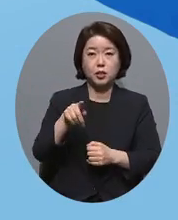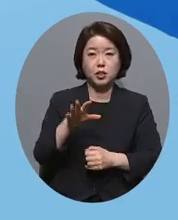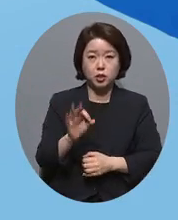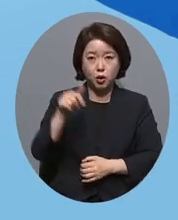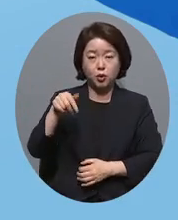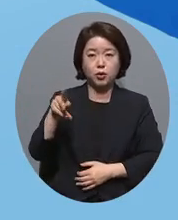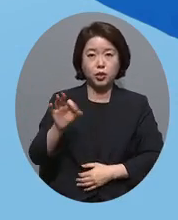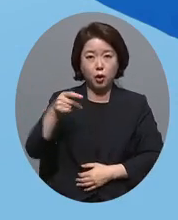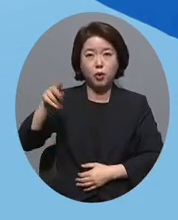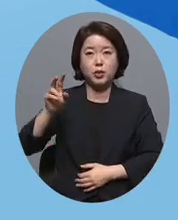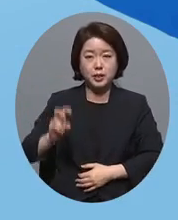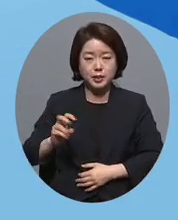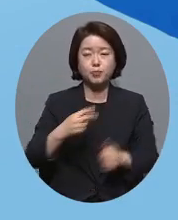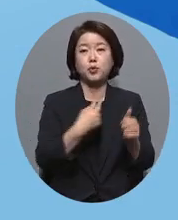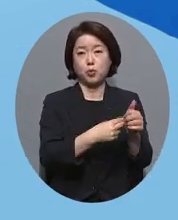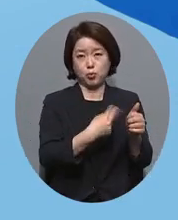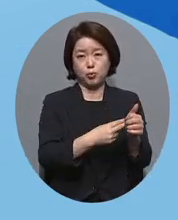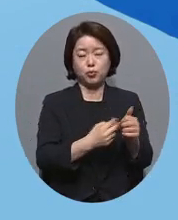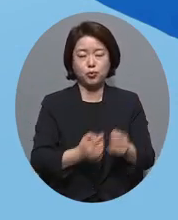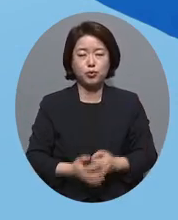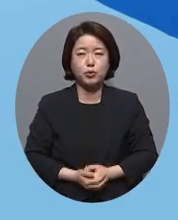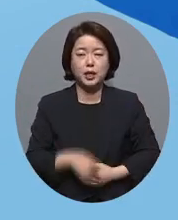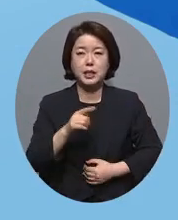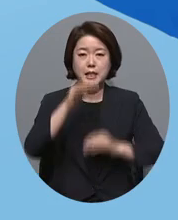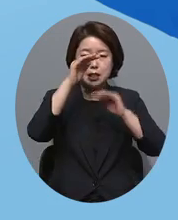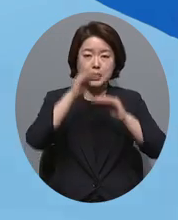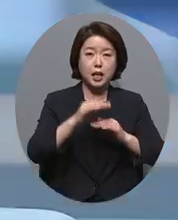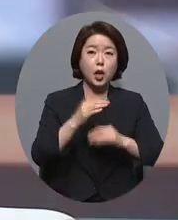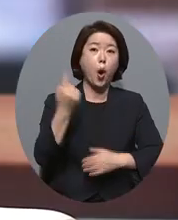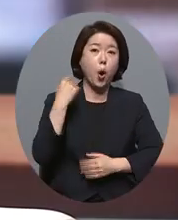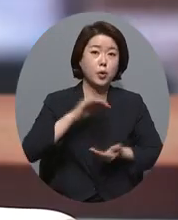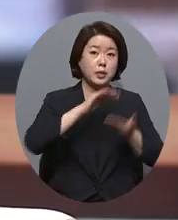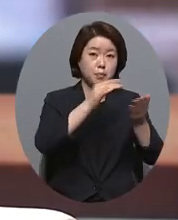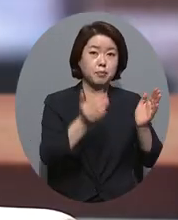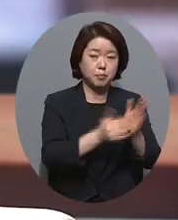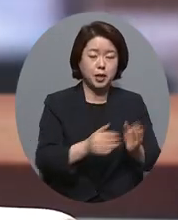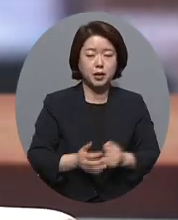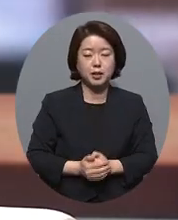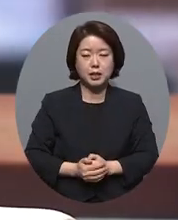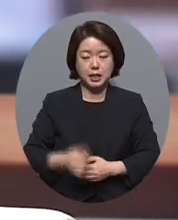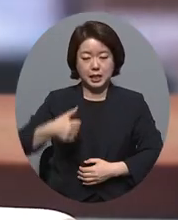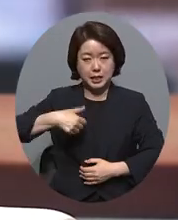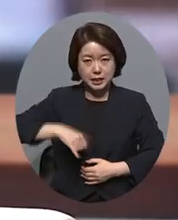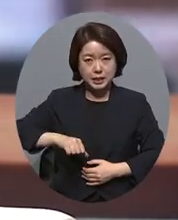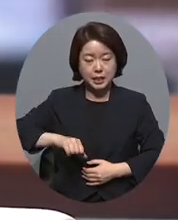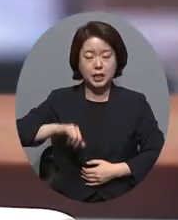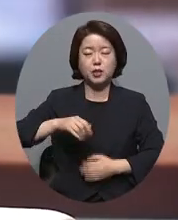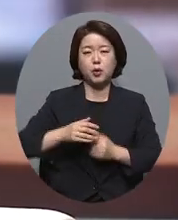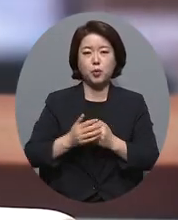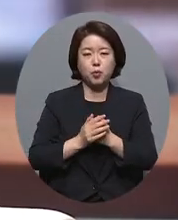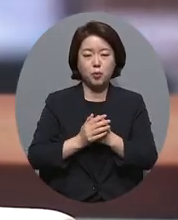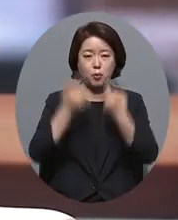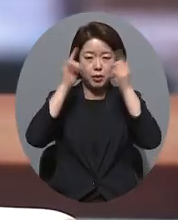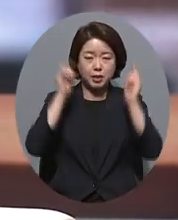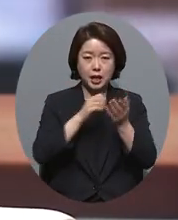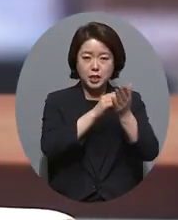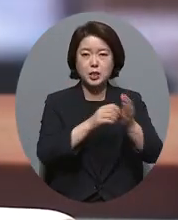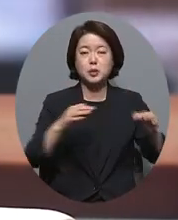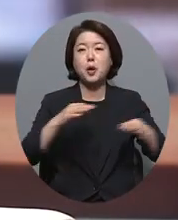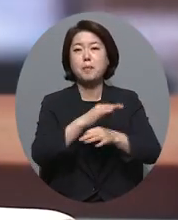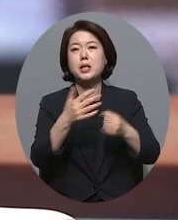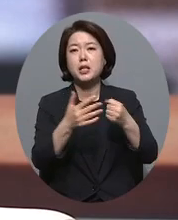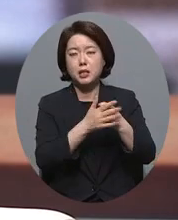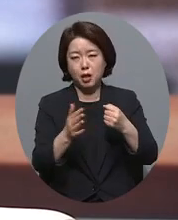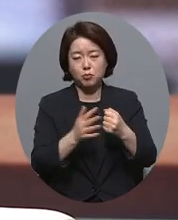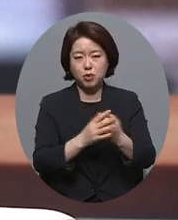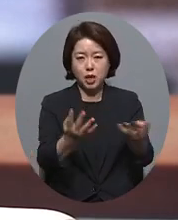전 동양대 교수입니다 어제도 저희가 내용을 좀 전해드렸는데 자녀의 빛이 비리 혐의 등으로 징역 4년형을 선고받고 지금 수감되어